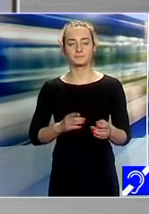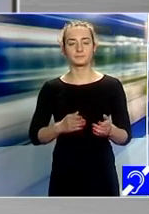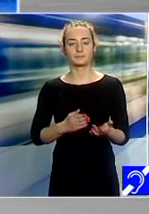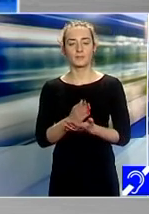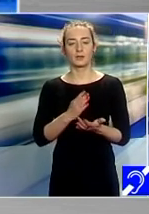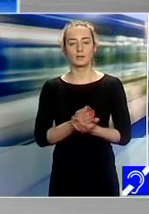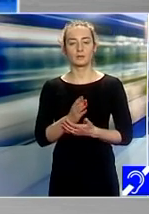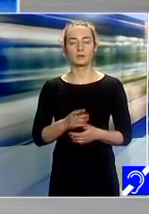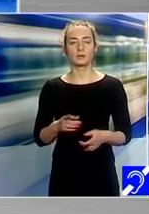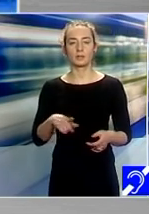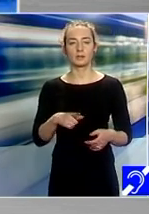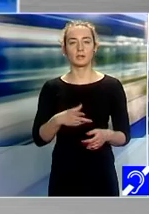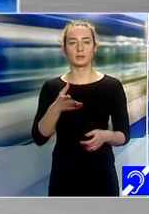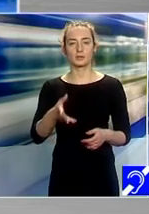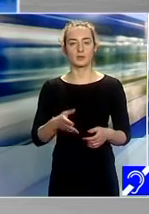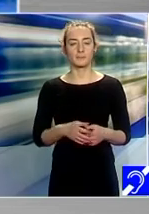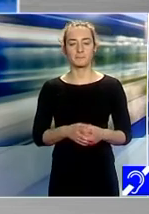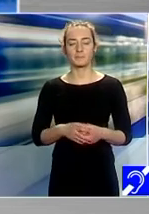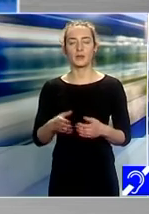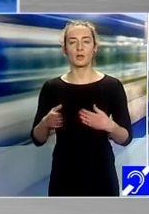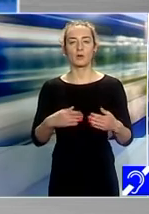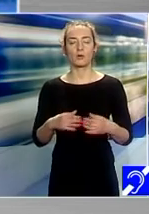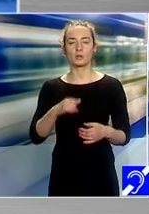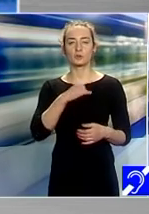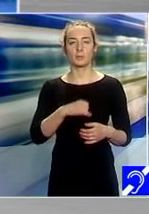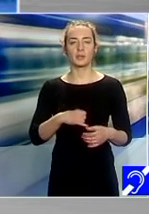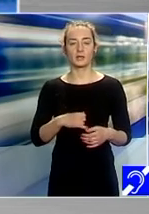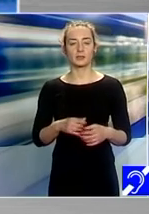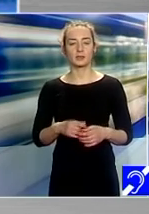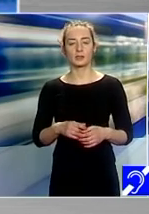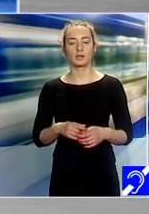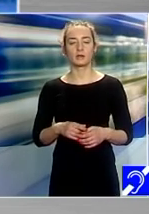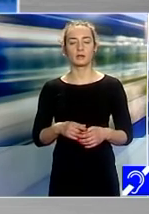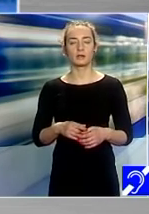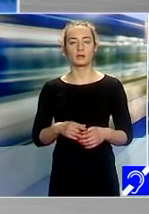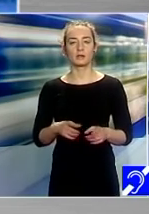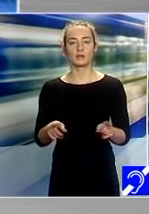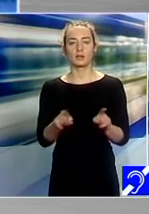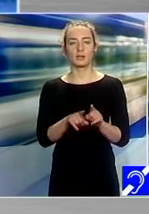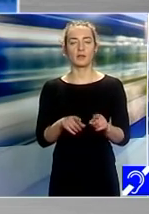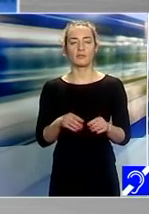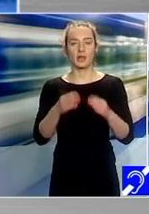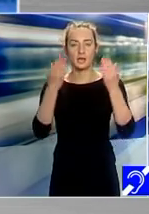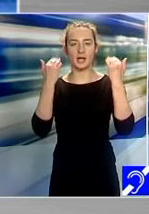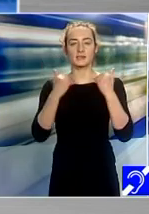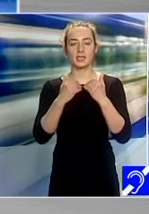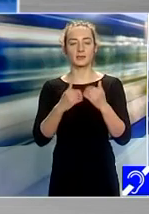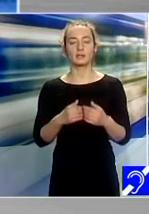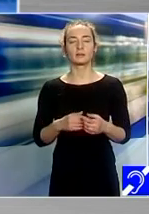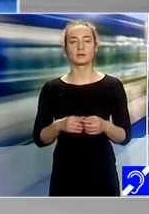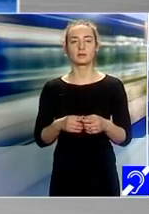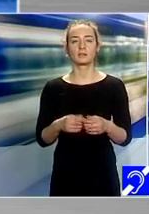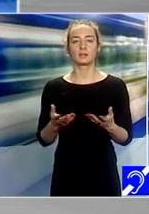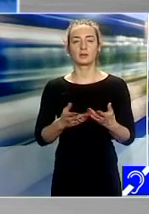așa. Întotdeauna este așa. În orice fel de intervenție chirurgicală reconstructivă de genul acesta, ca și în chirurgia estetică, dacă e, pentru că undeva e